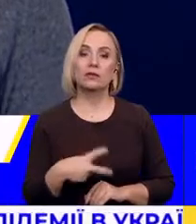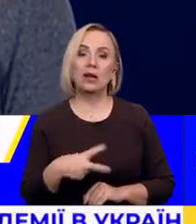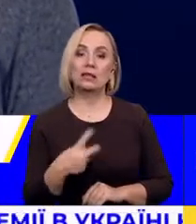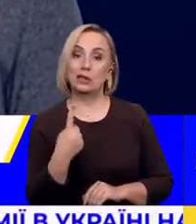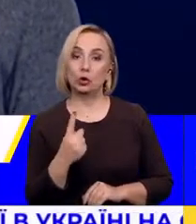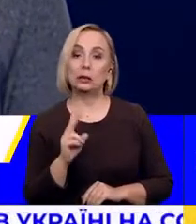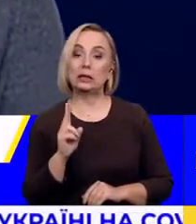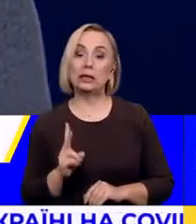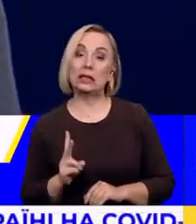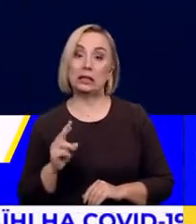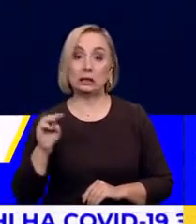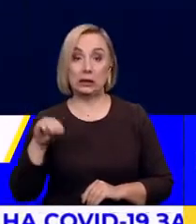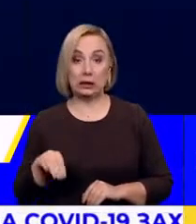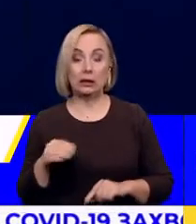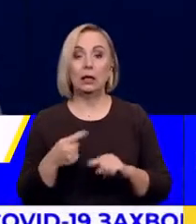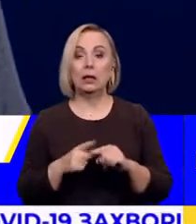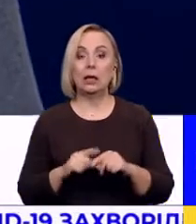яке замовляє МОЗ